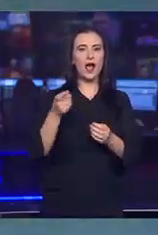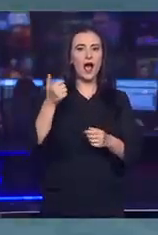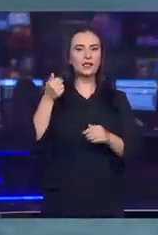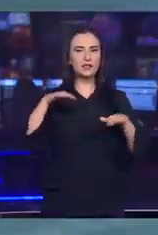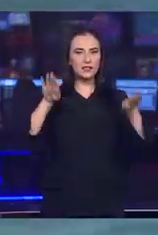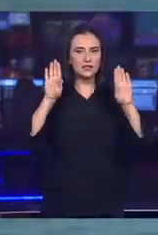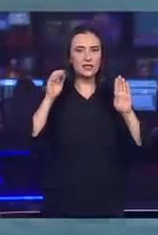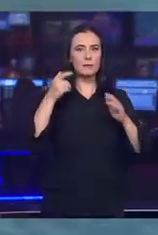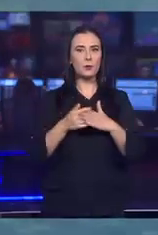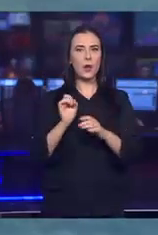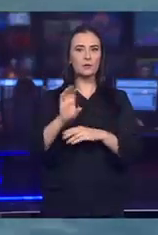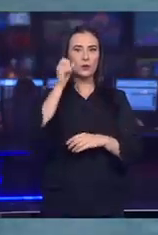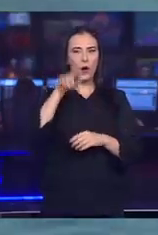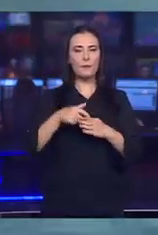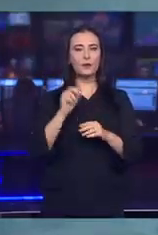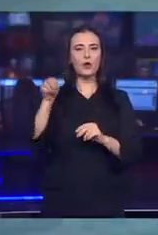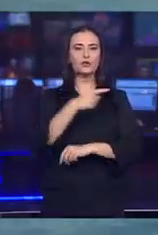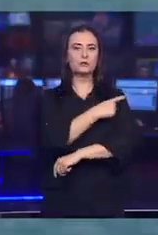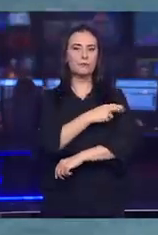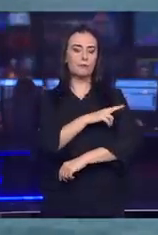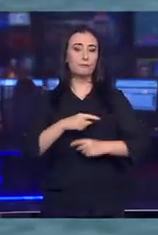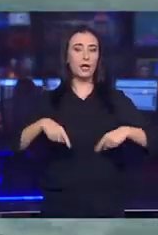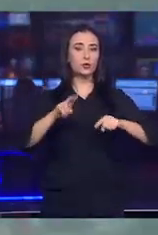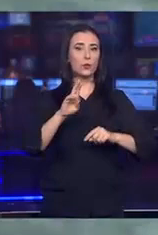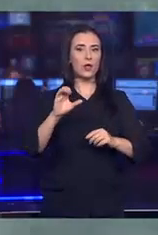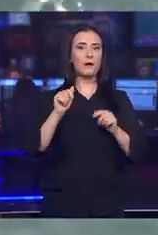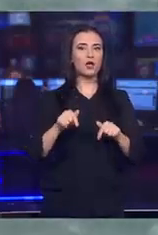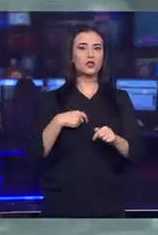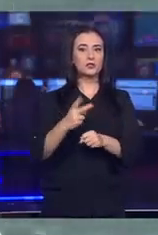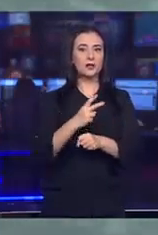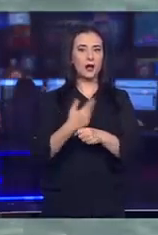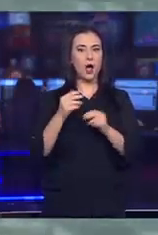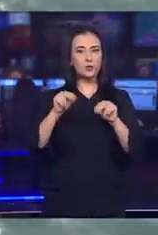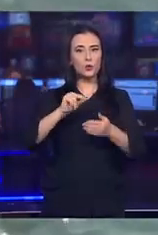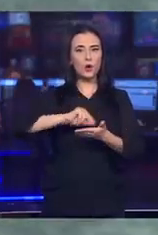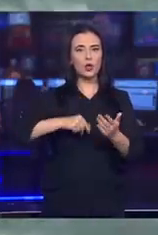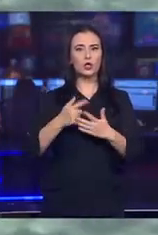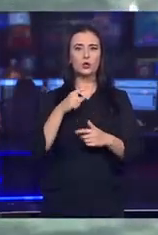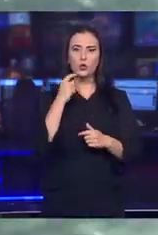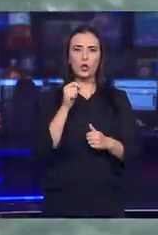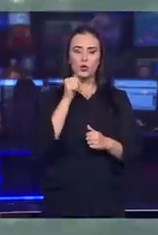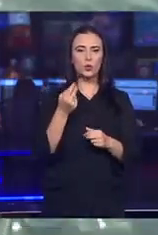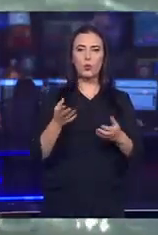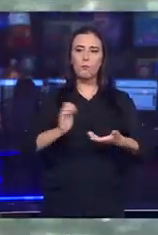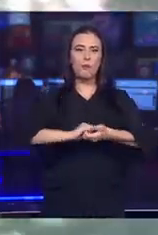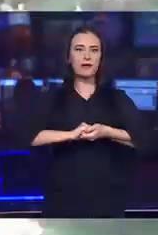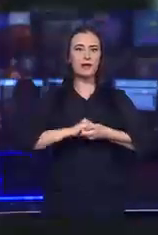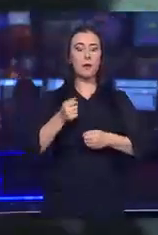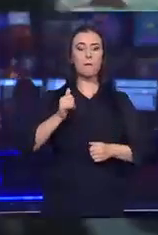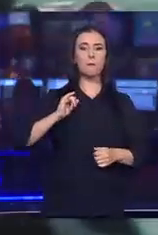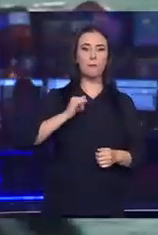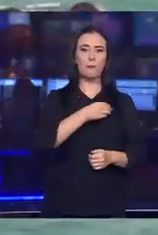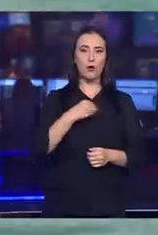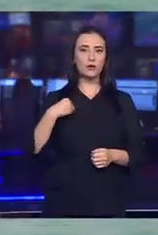trimită oamenii care ajung în spațiul Uniunii Europene către alte state. S-a ajuns la un acord, însă nu în unanimitate. Polonia